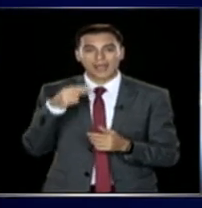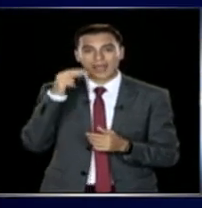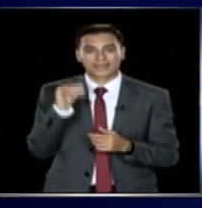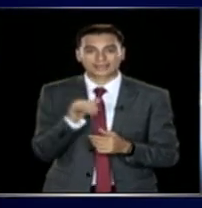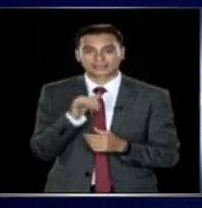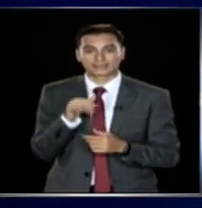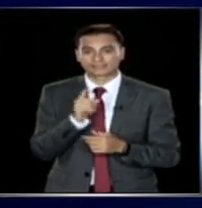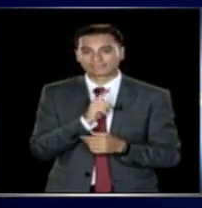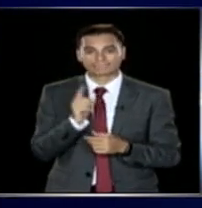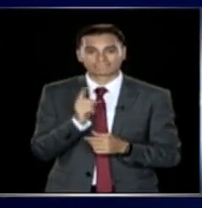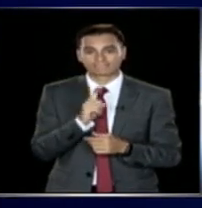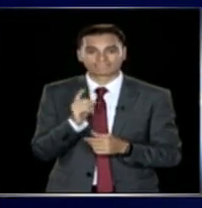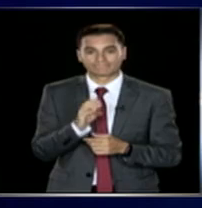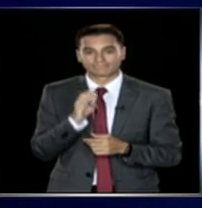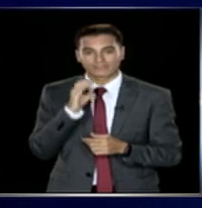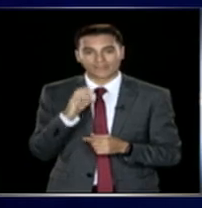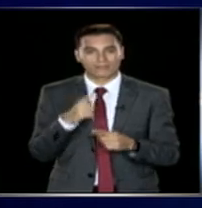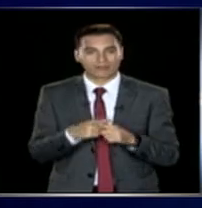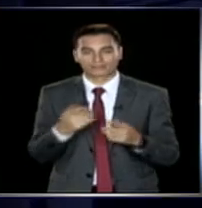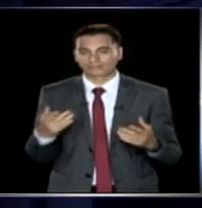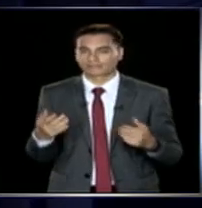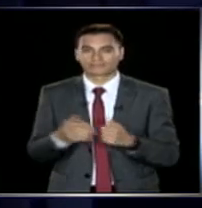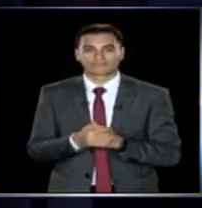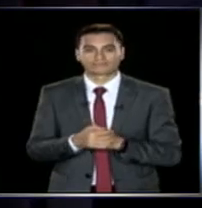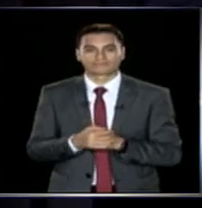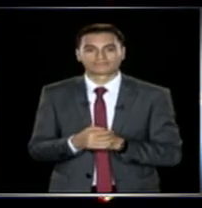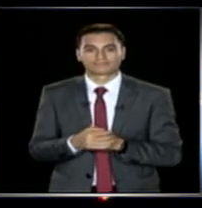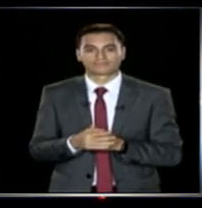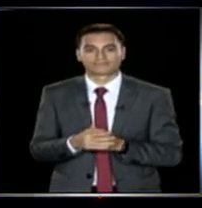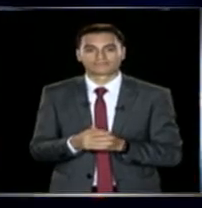السباعي طبعاً، إجابة خاطئة.